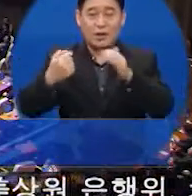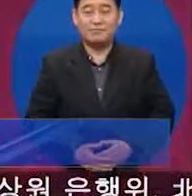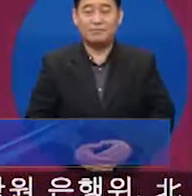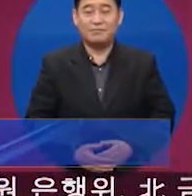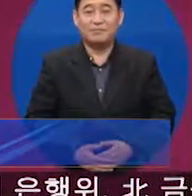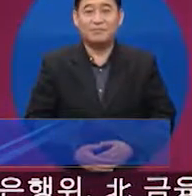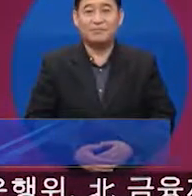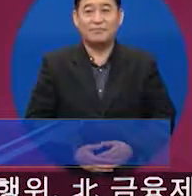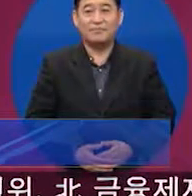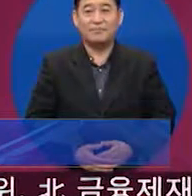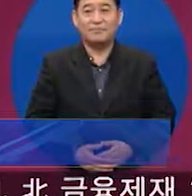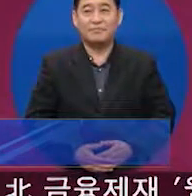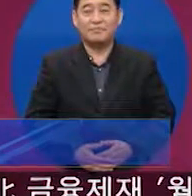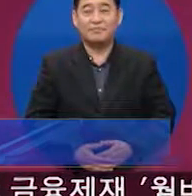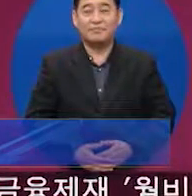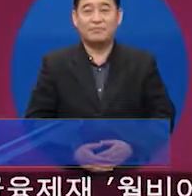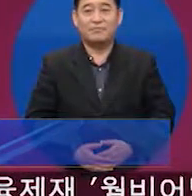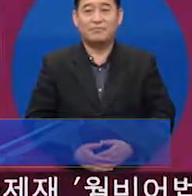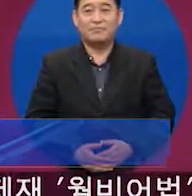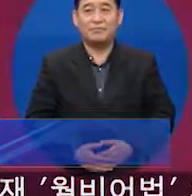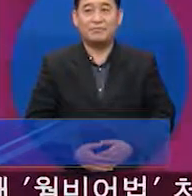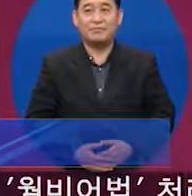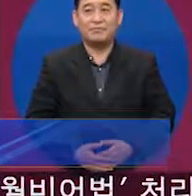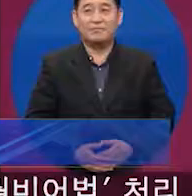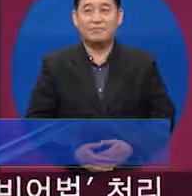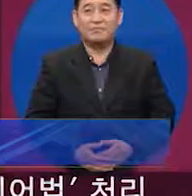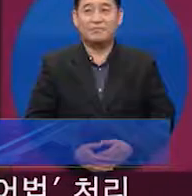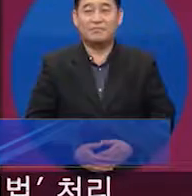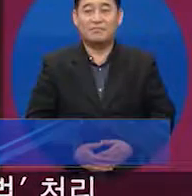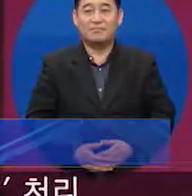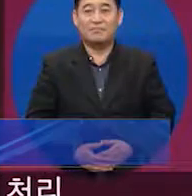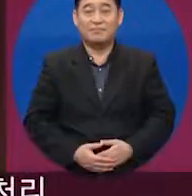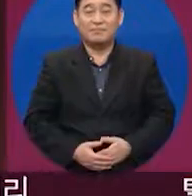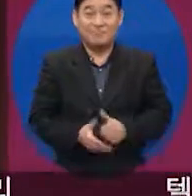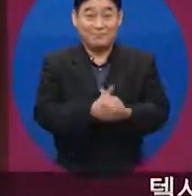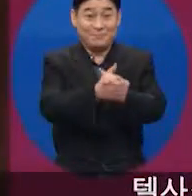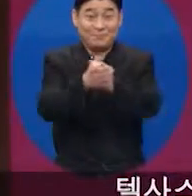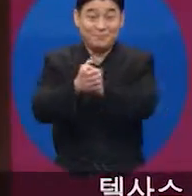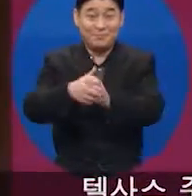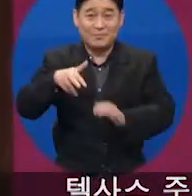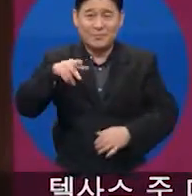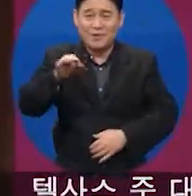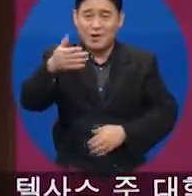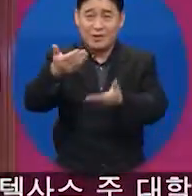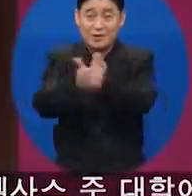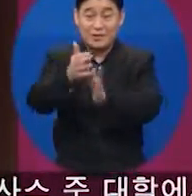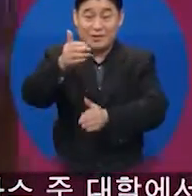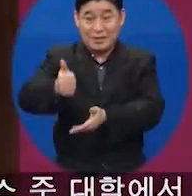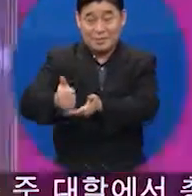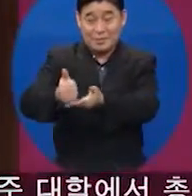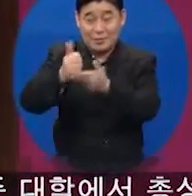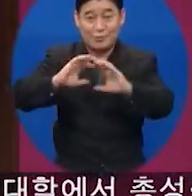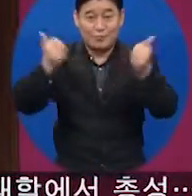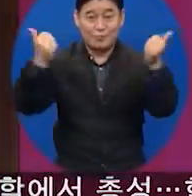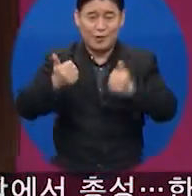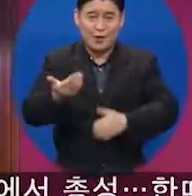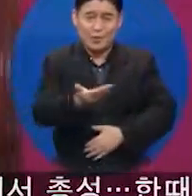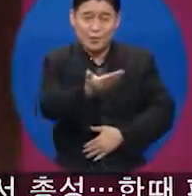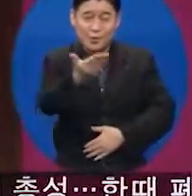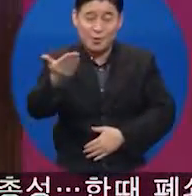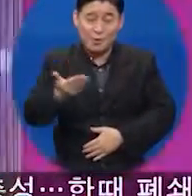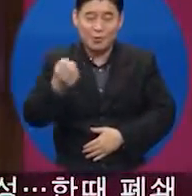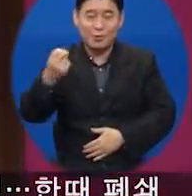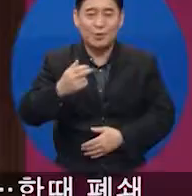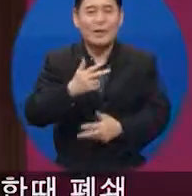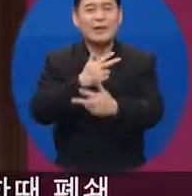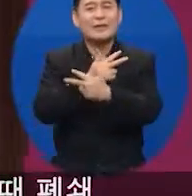속에서 싹트고 강해졌다며 줄곧 양국의 동맹을 강조했습니다. 어제 열린 정상회담에서도 군사협력과